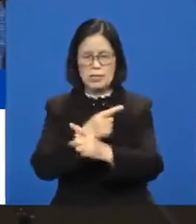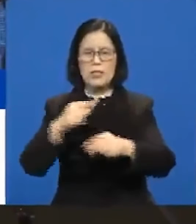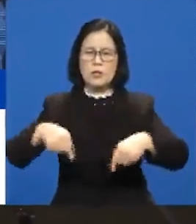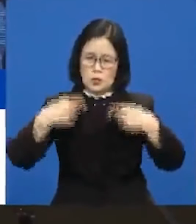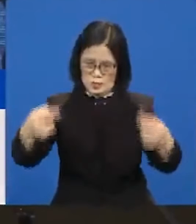동참한다. 하나, 둘, 셋!